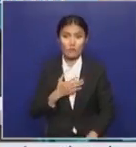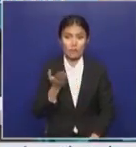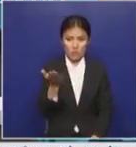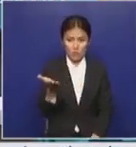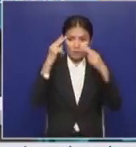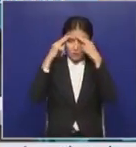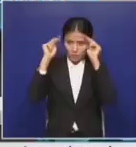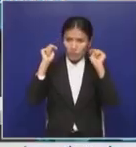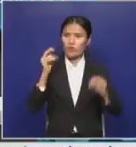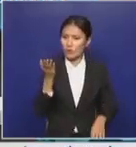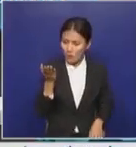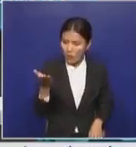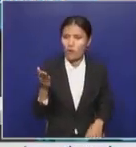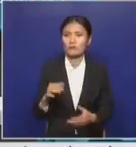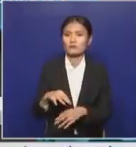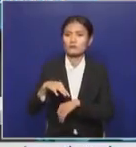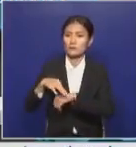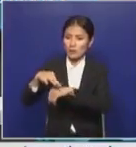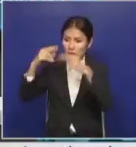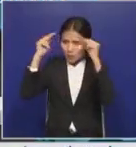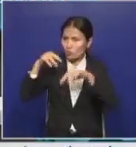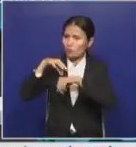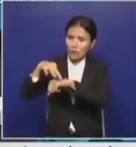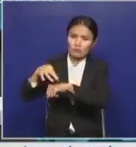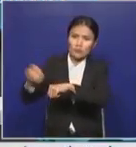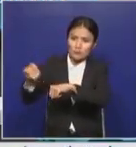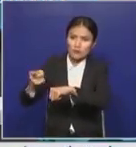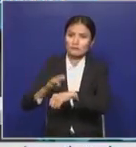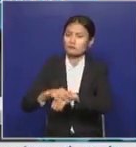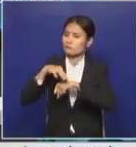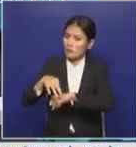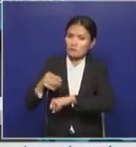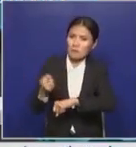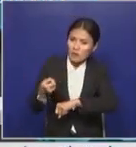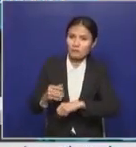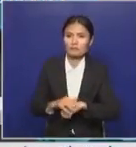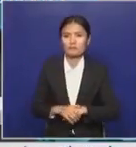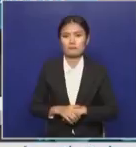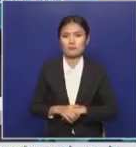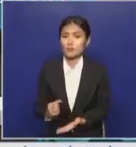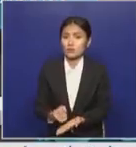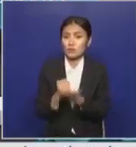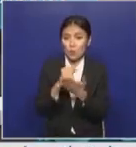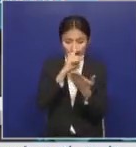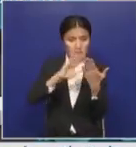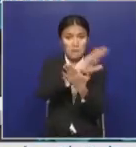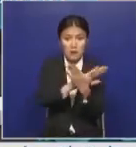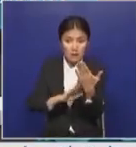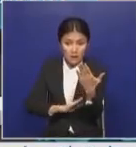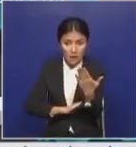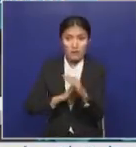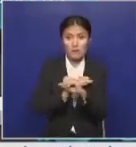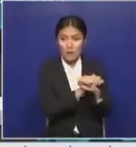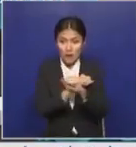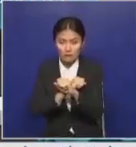จันทร์โอชาท่านต้องอยู่ในตำแหน่งนะครับท่านต้องทำหน้าที่ปกป้องชาติศาสนาพระ